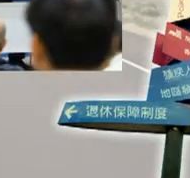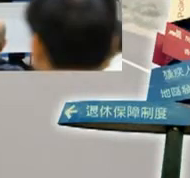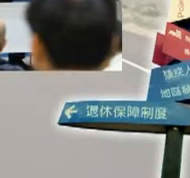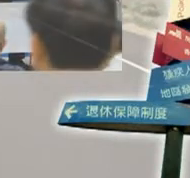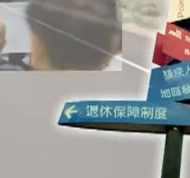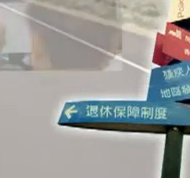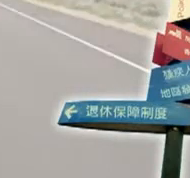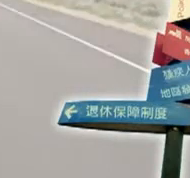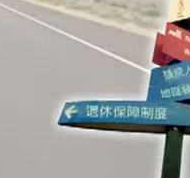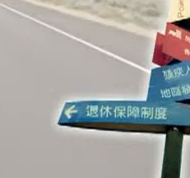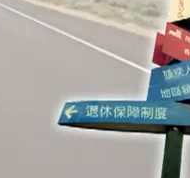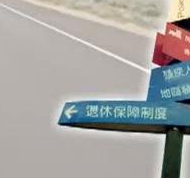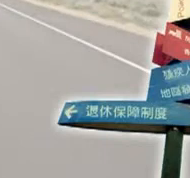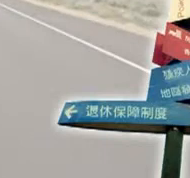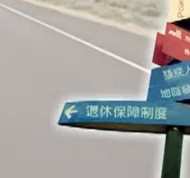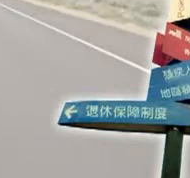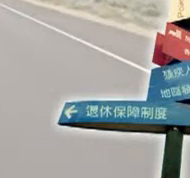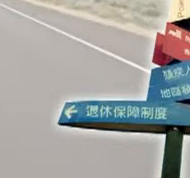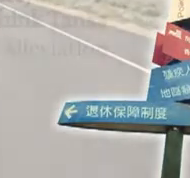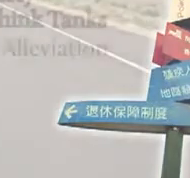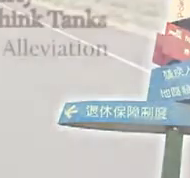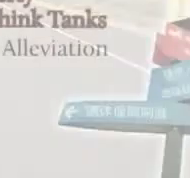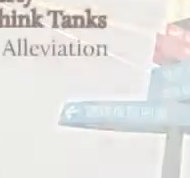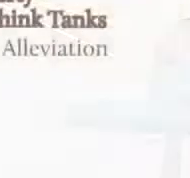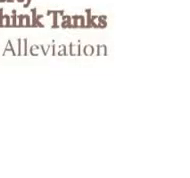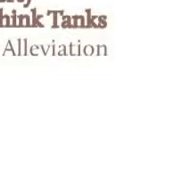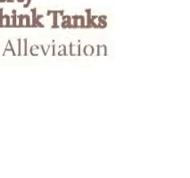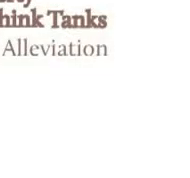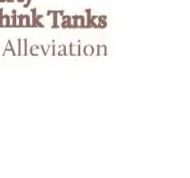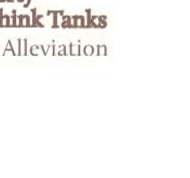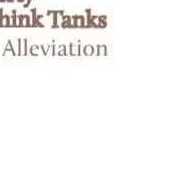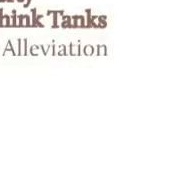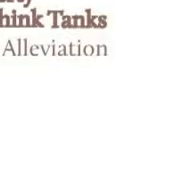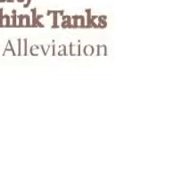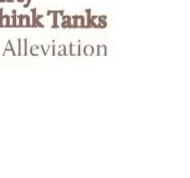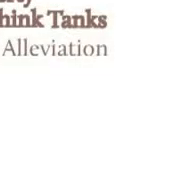论。有兴趣的朋友请留意 RTV 的网上更新。